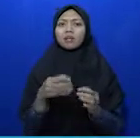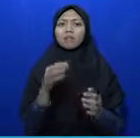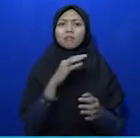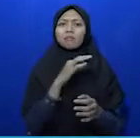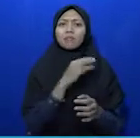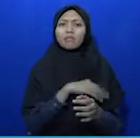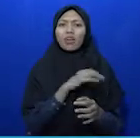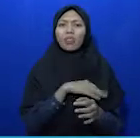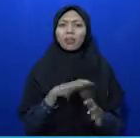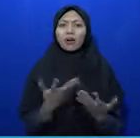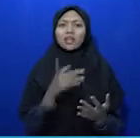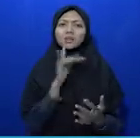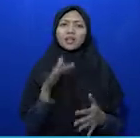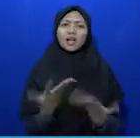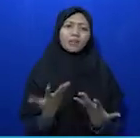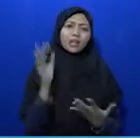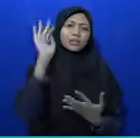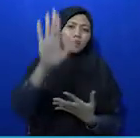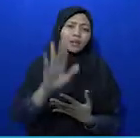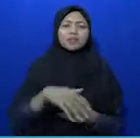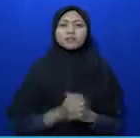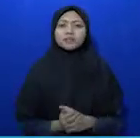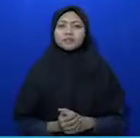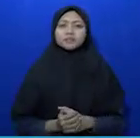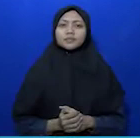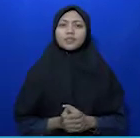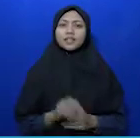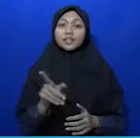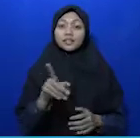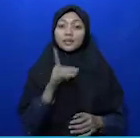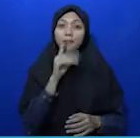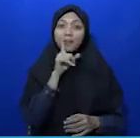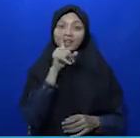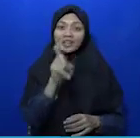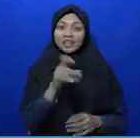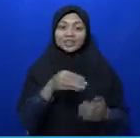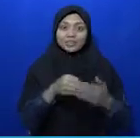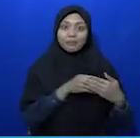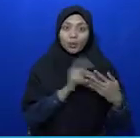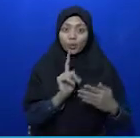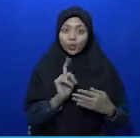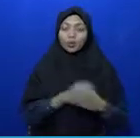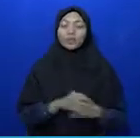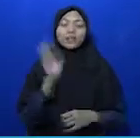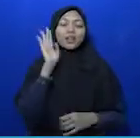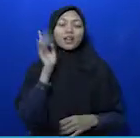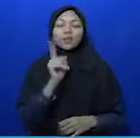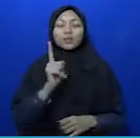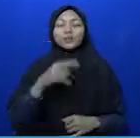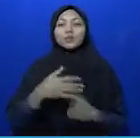gagal nanti akan seperti apa? Itu kita simpan pertanyaannya dan kita dengarkan terlebih